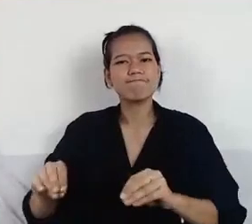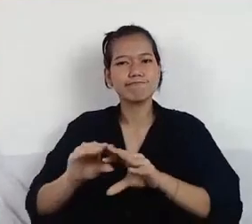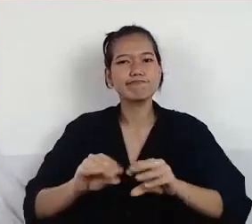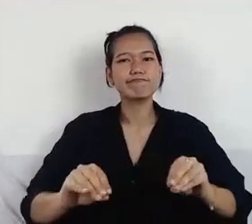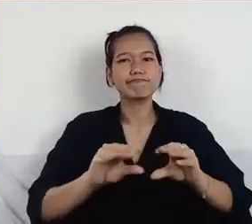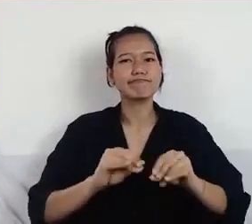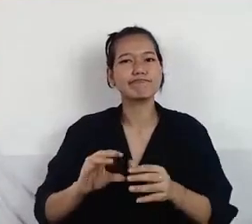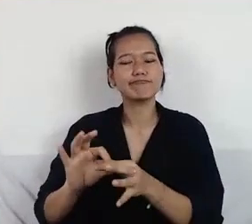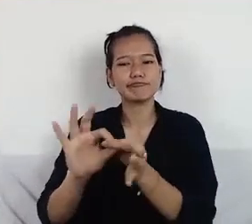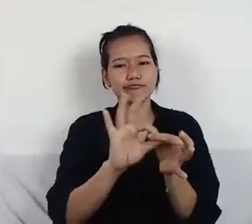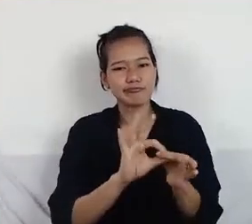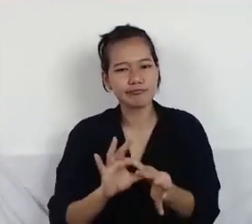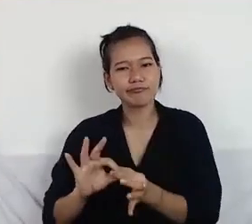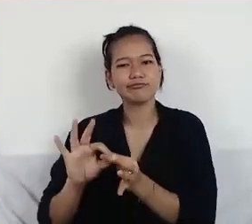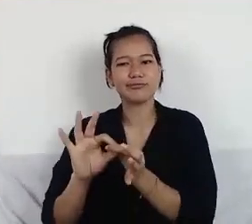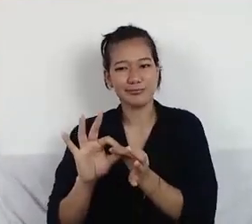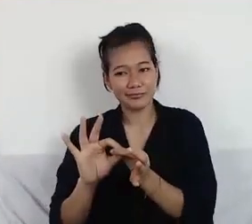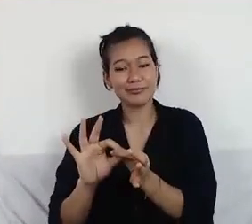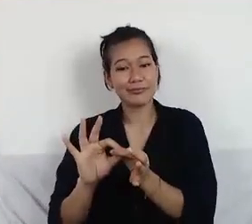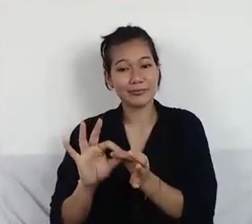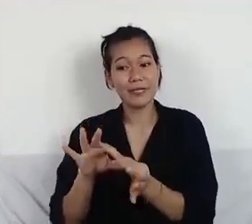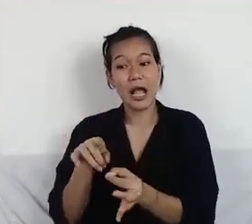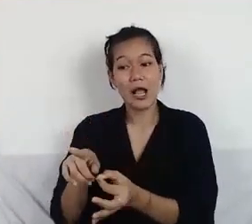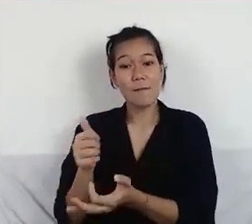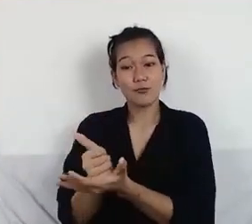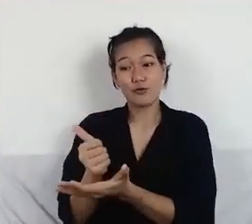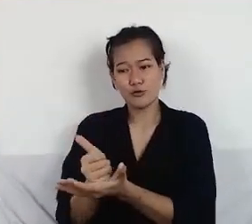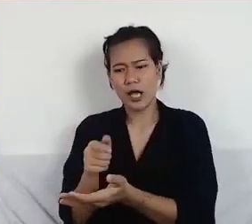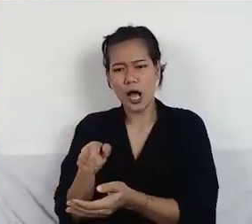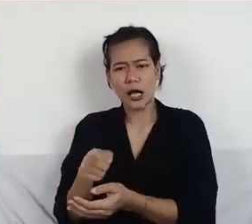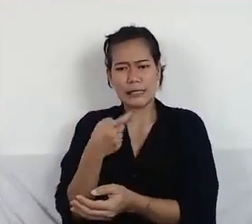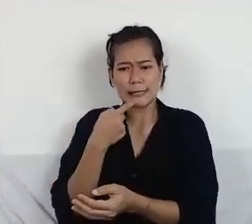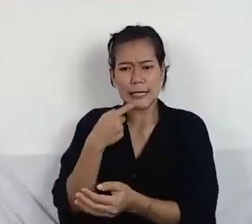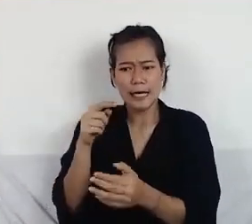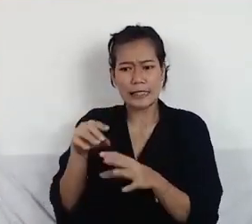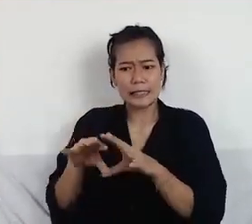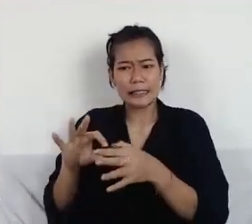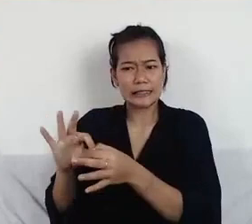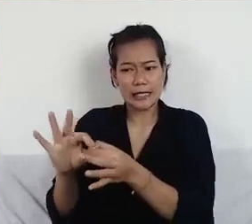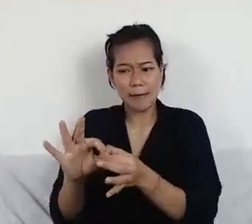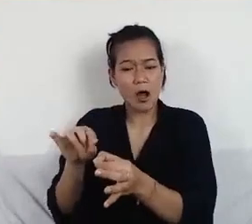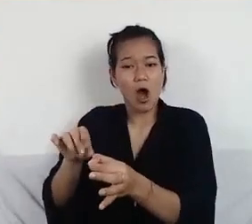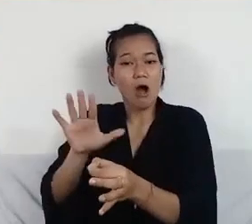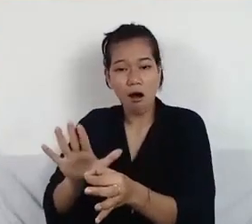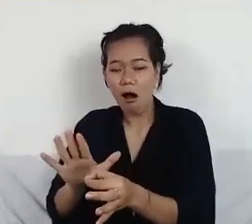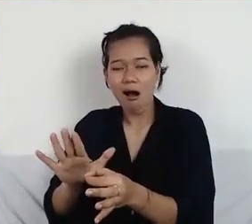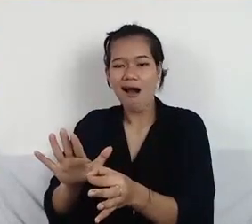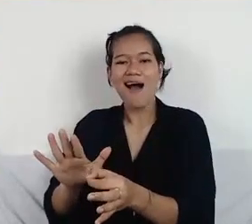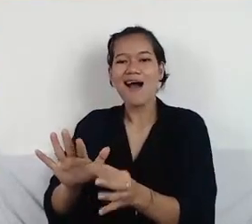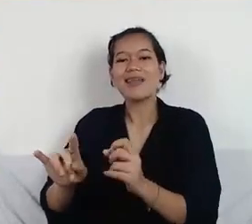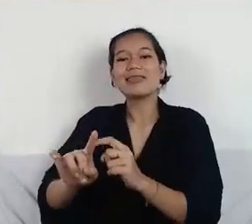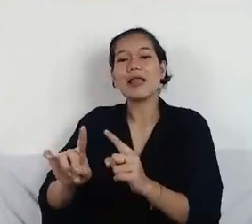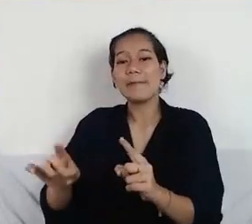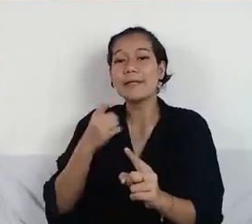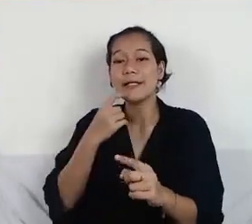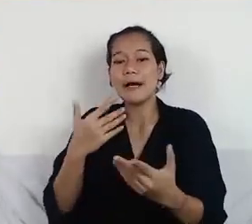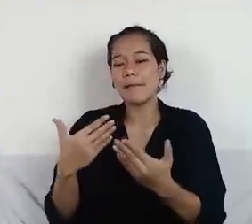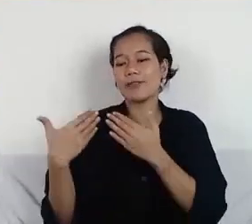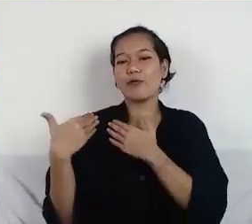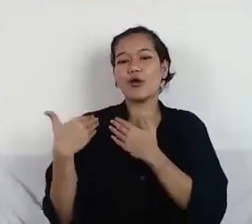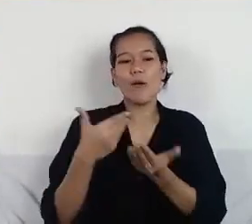bersama-sama. Dan ternyata bukan hanya soal kerjasama, melainkan juga soal pembagian